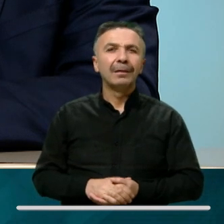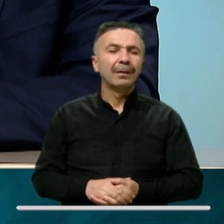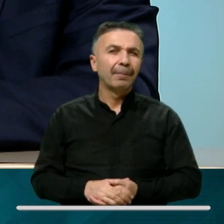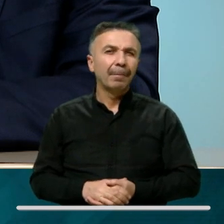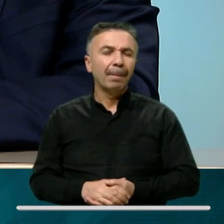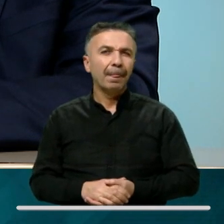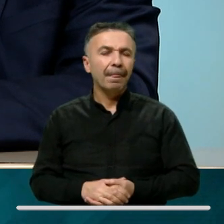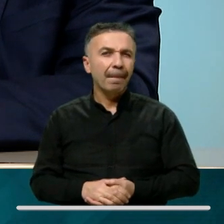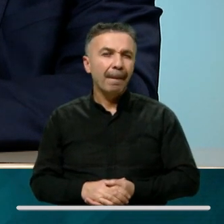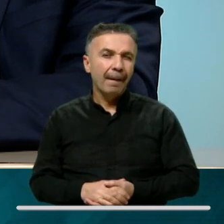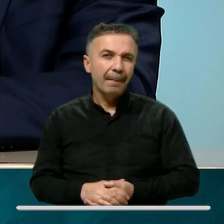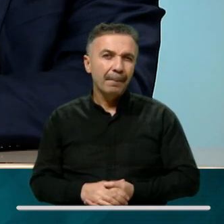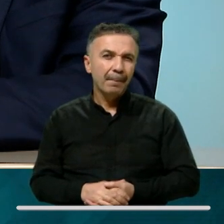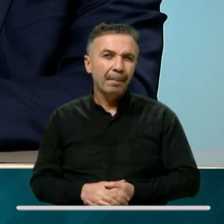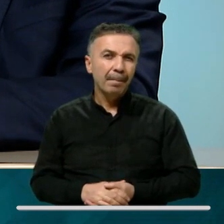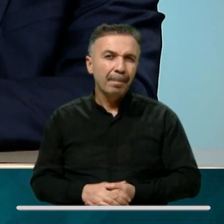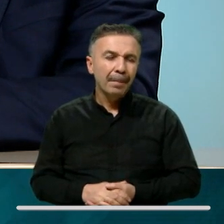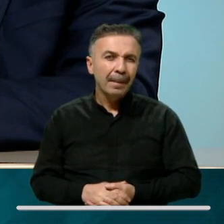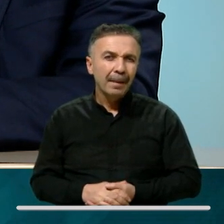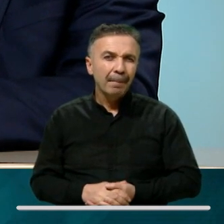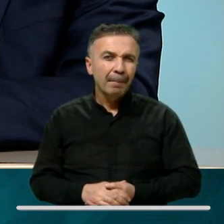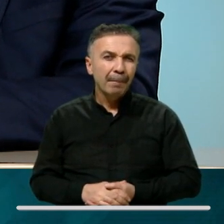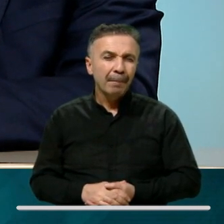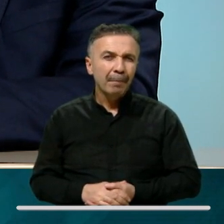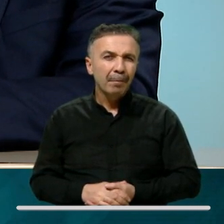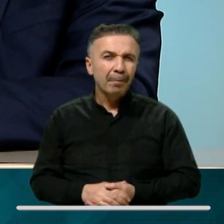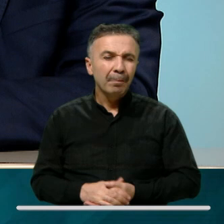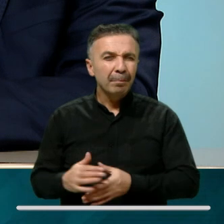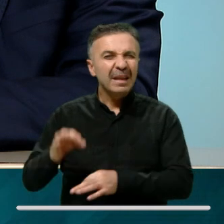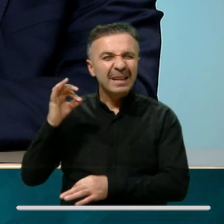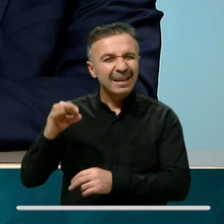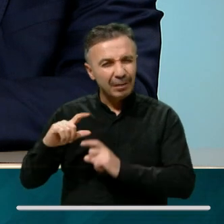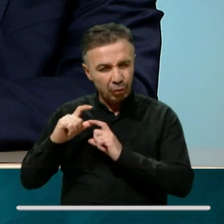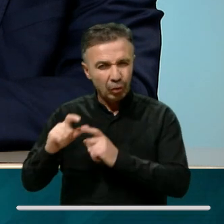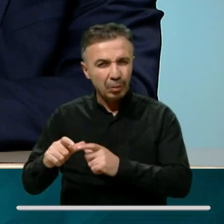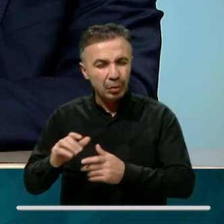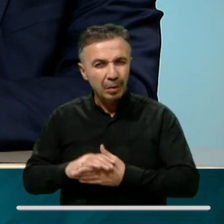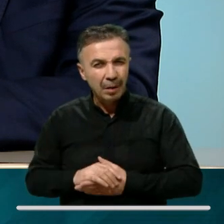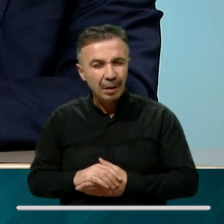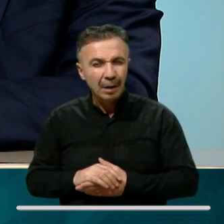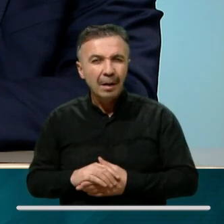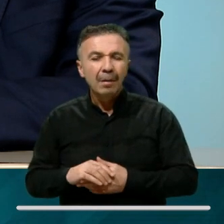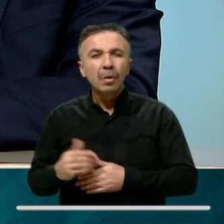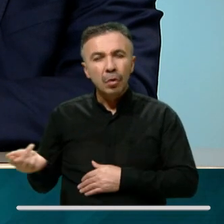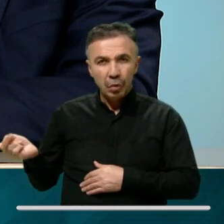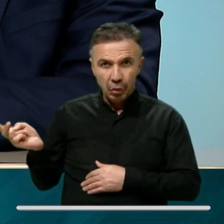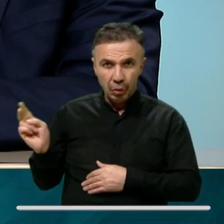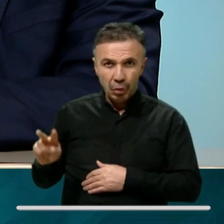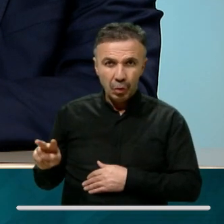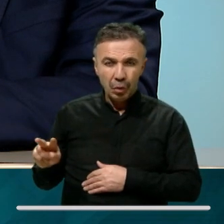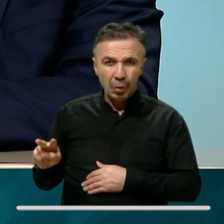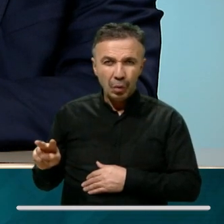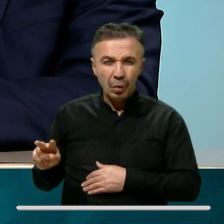şeyi soracaktım. Belki dünyanın bir tane bir vatandaş sormuştu da. Bu meftanın